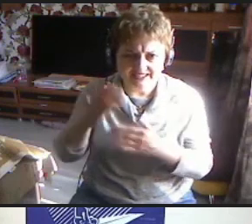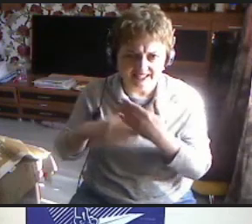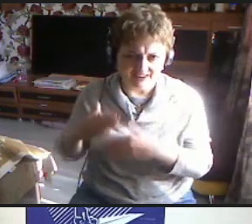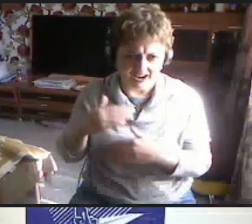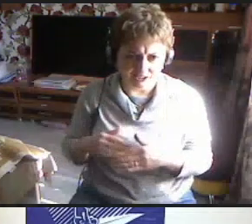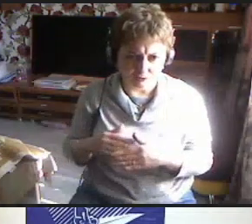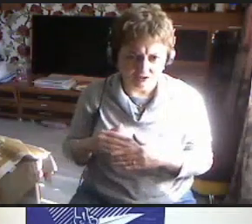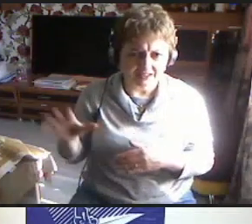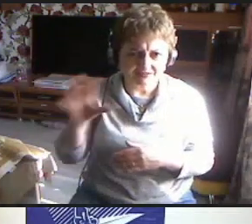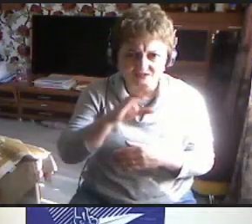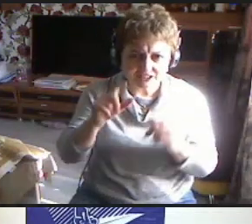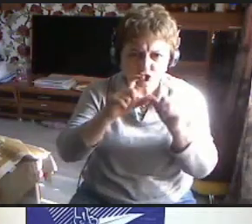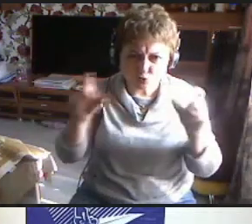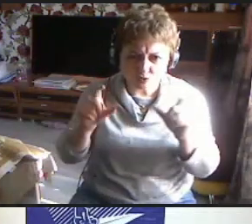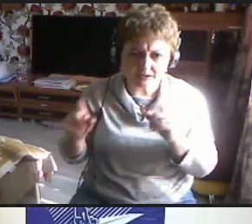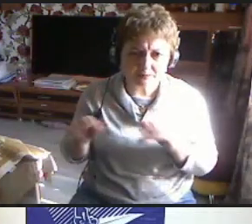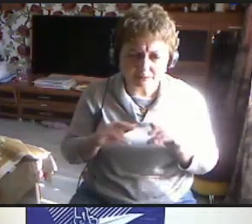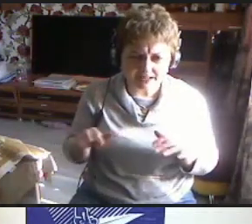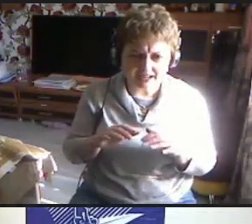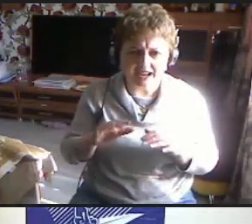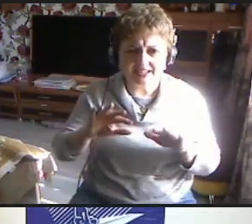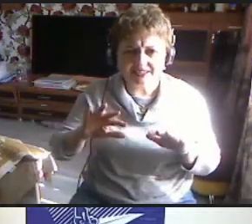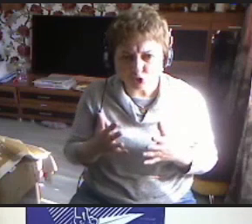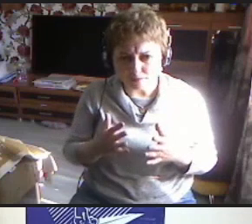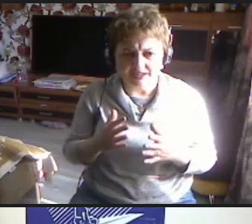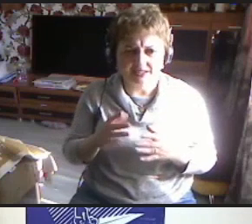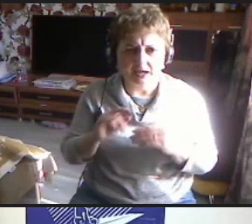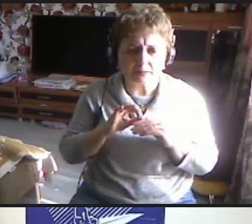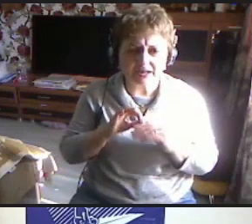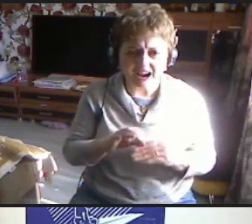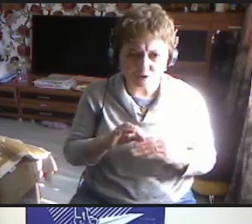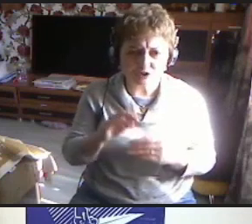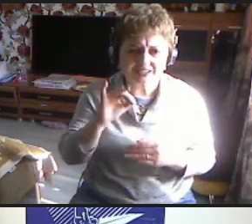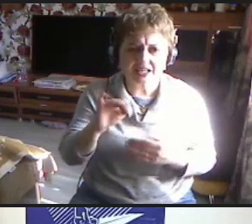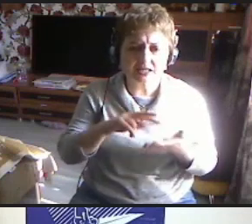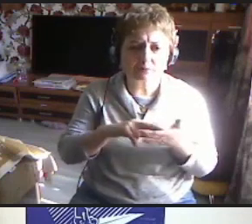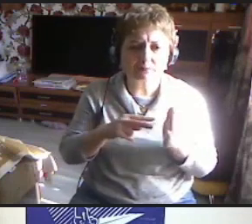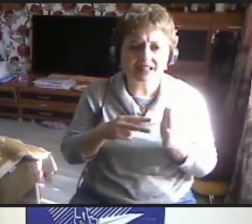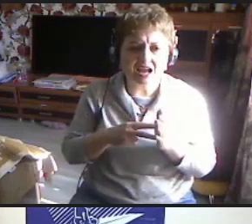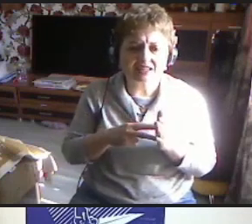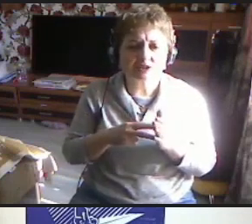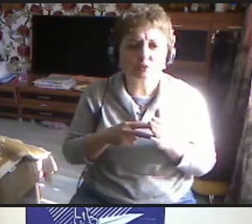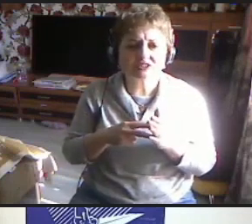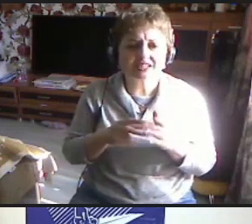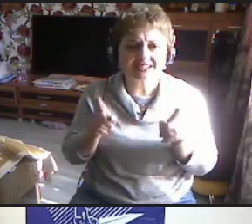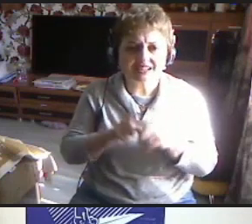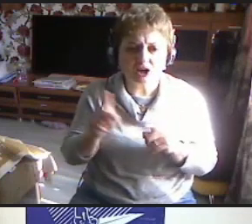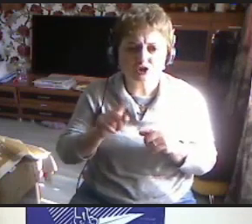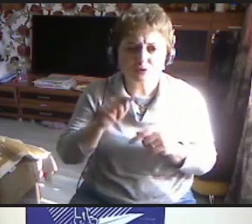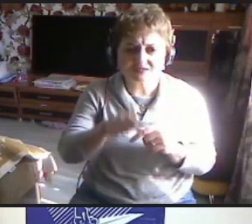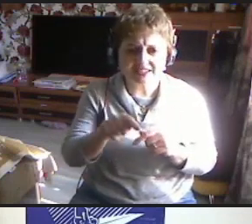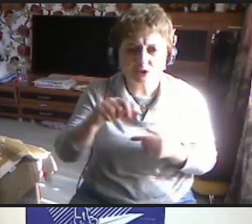школьные мероприятия, события проводятся и планируются так, чтобы в них участвовали